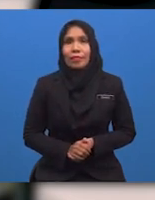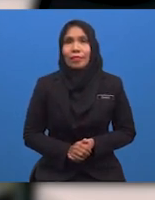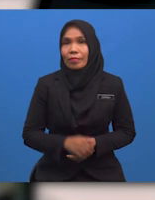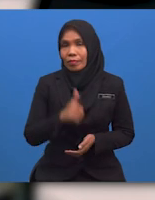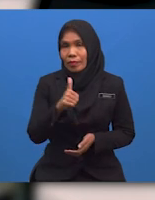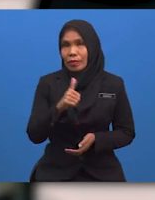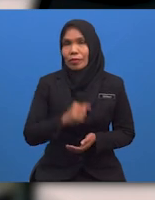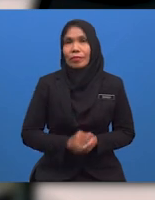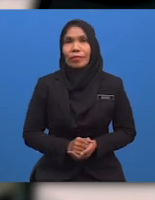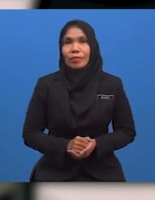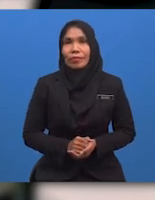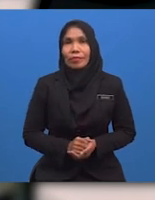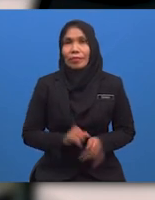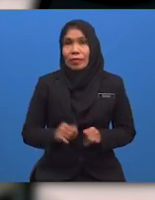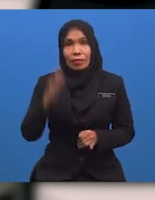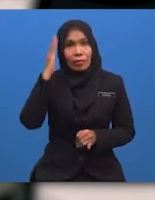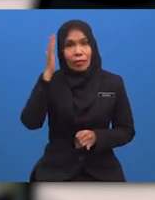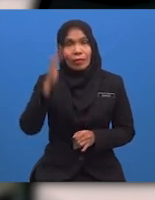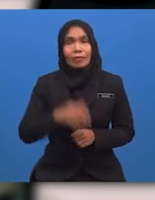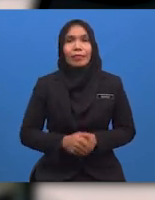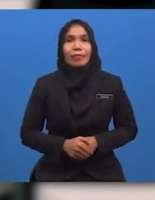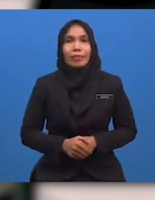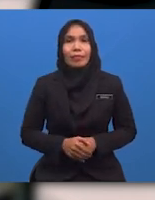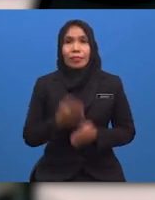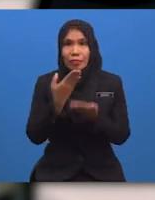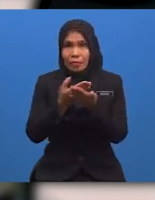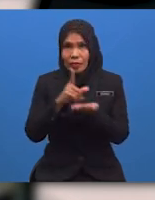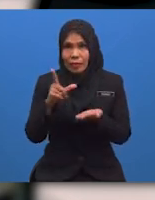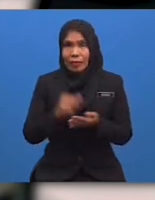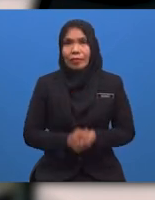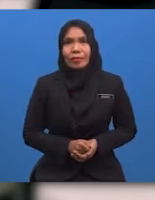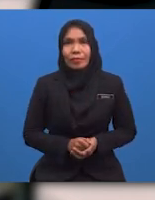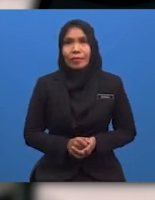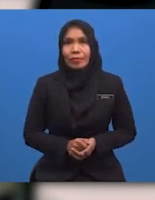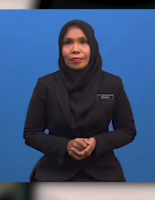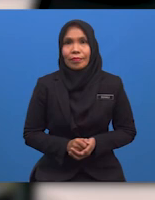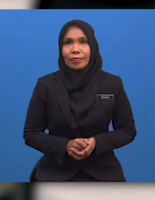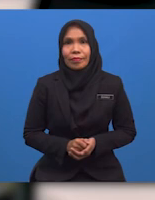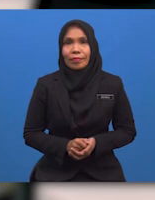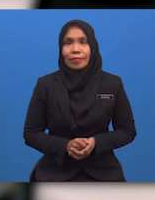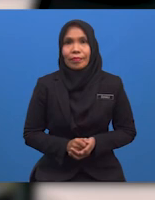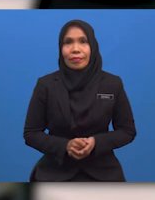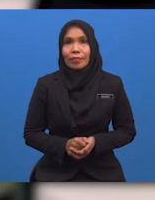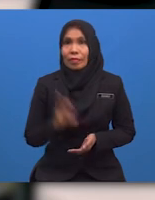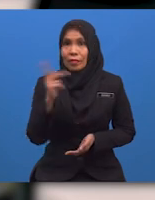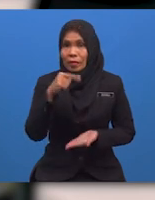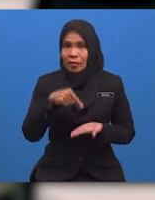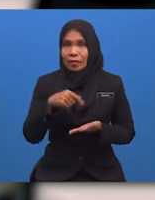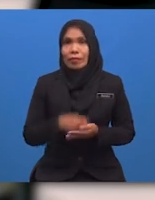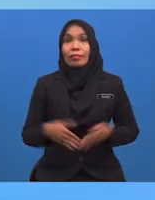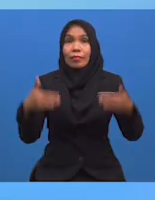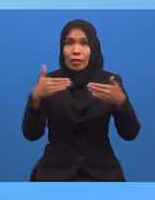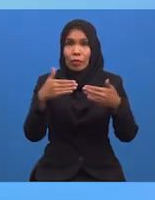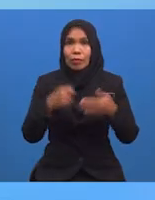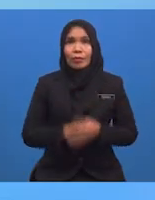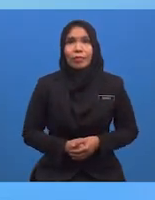Bagus jika pelajar masih lagi ingat. Baiklah, dalam episod kali ini, cikgu akan sambung pelajaran yang